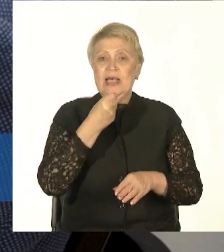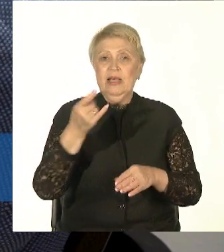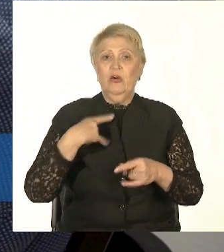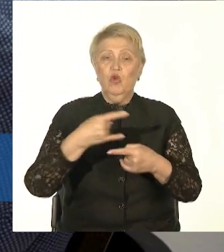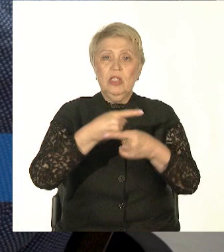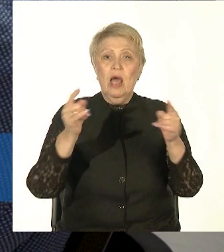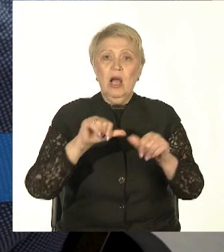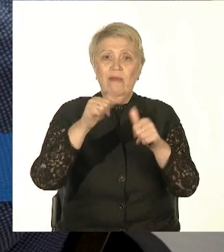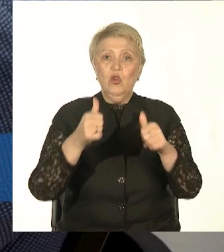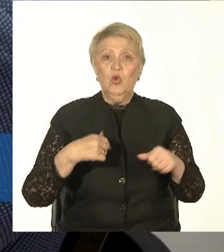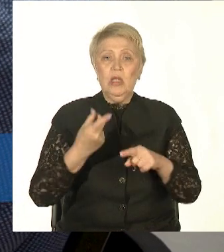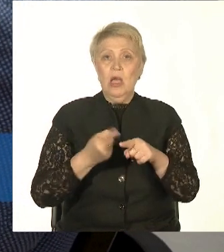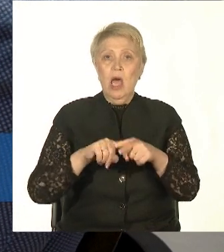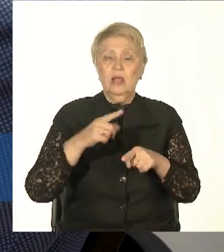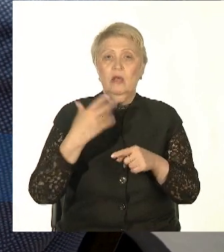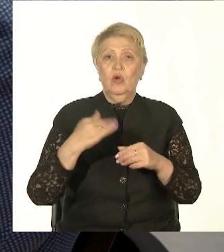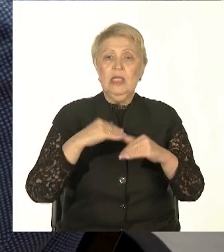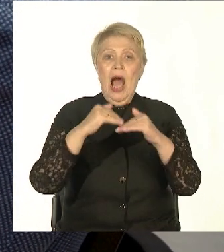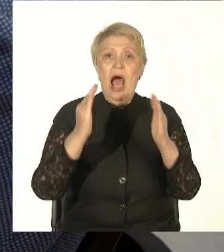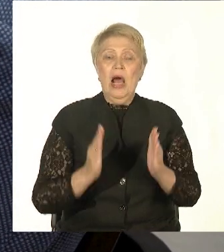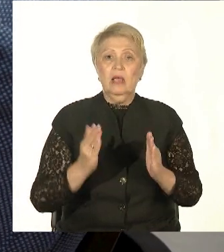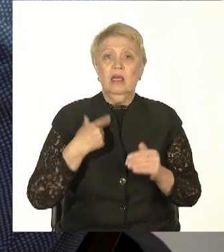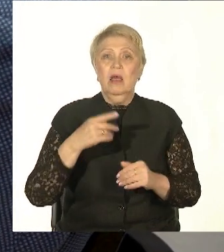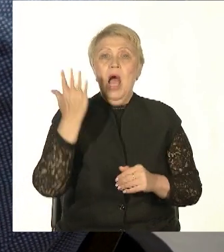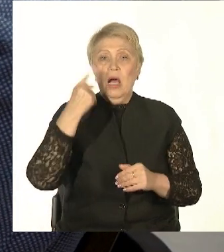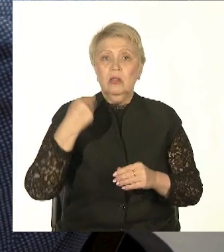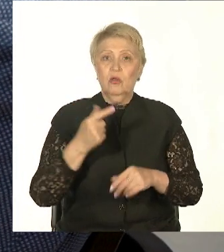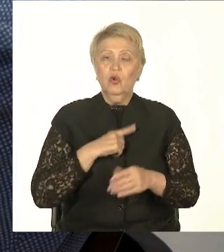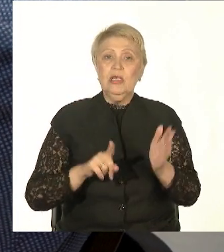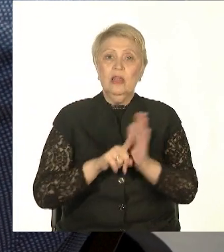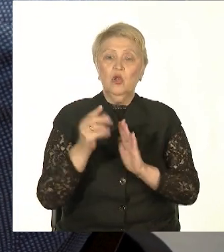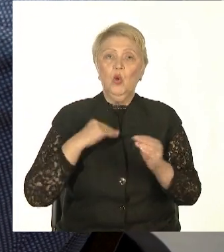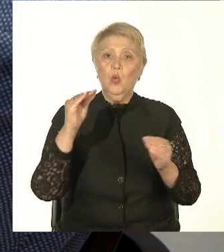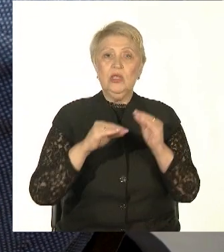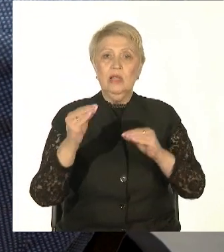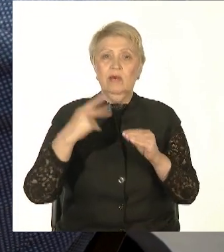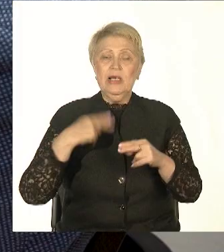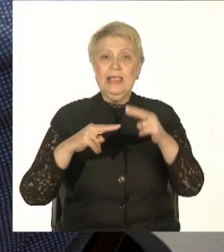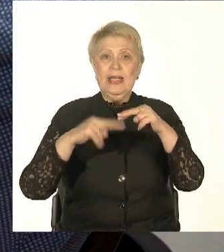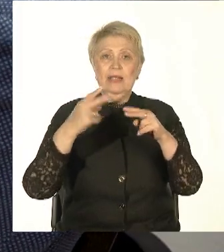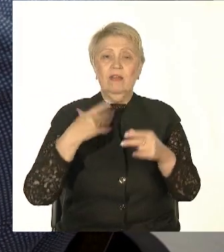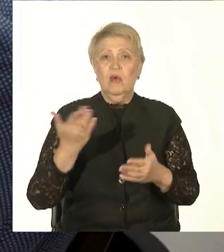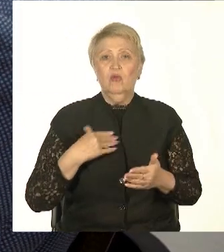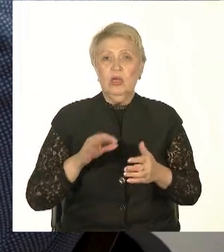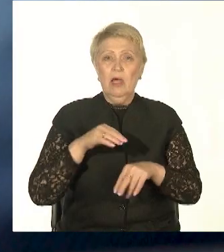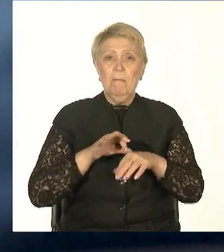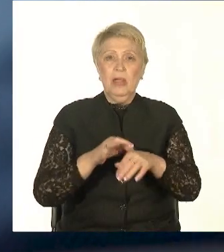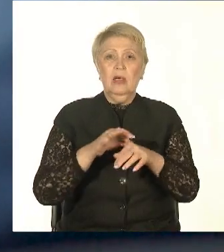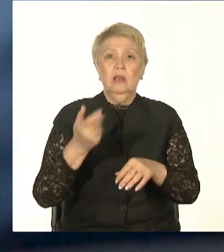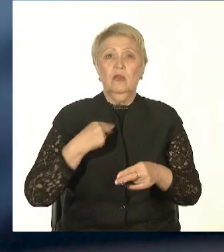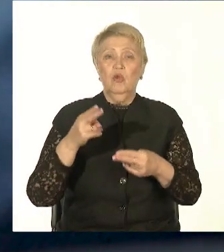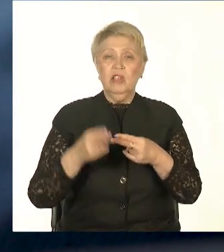Mm-hmm. То есть, когда начали устанавливать уже строительство арки, подходило к завершению, не